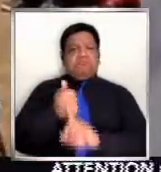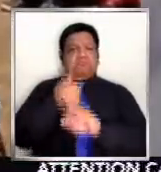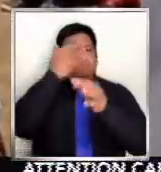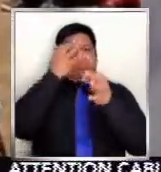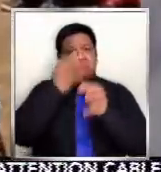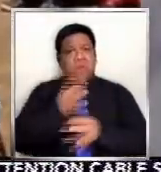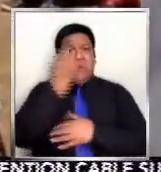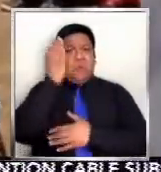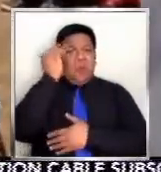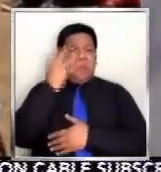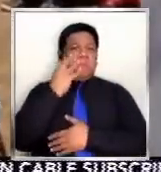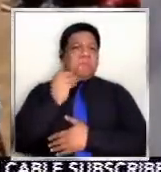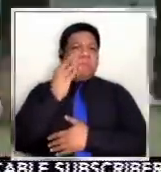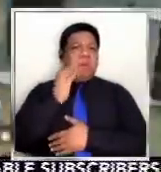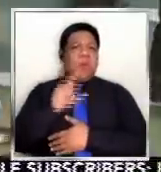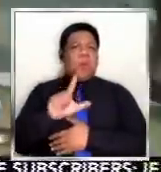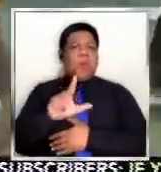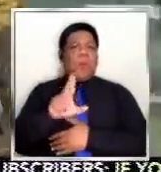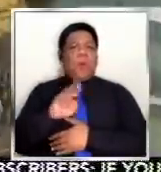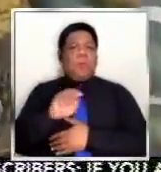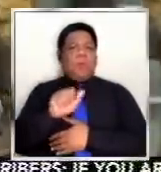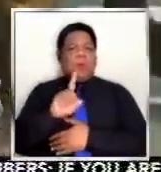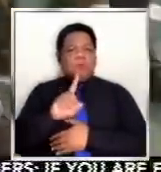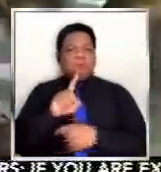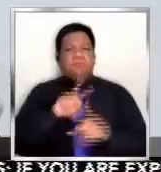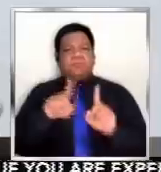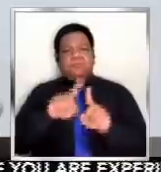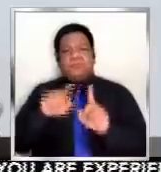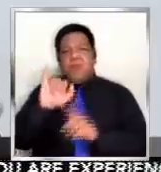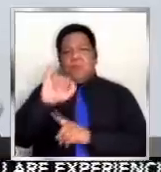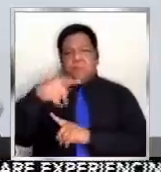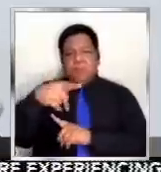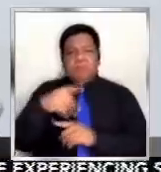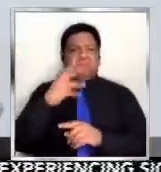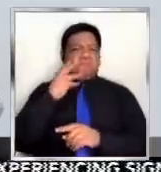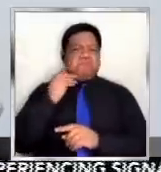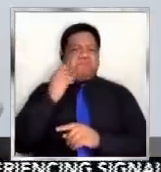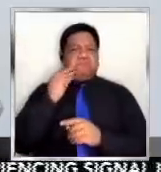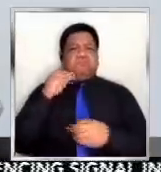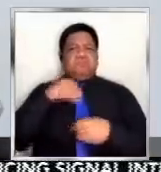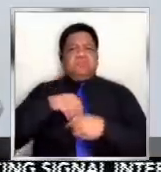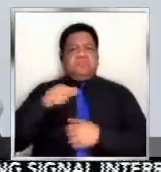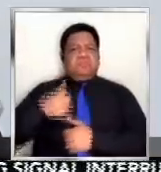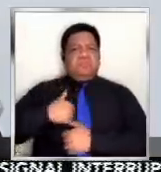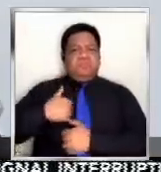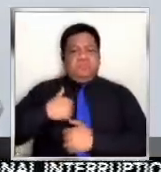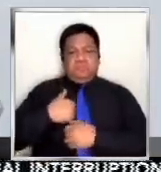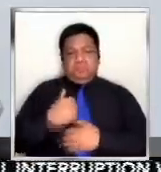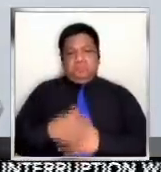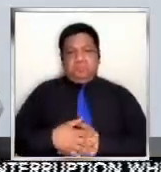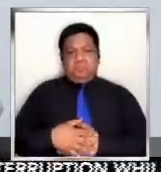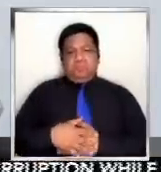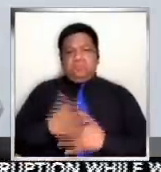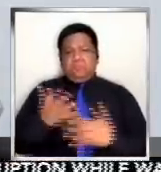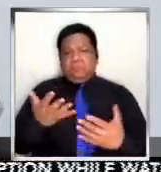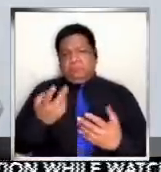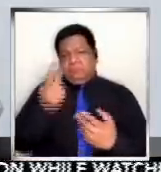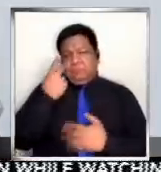mga lumad at iba pang katutubo sa kamay ng militar. Subukan ninyong bigyang pansin ang kalagayan ng mga